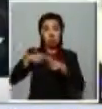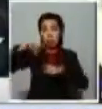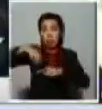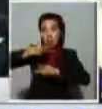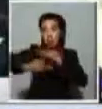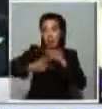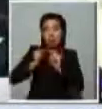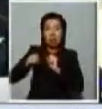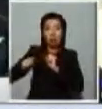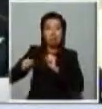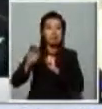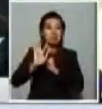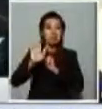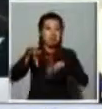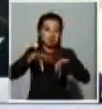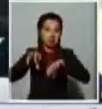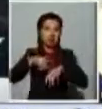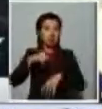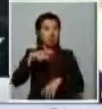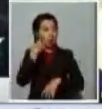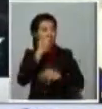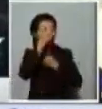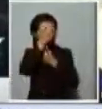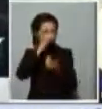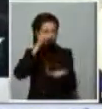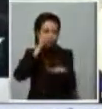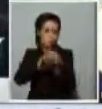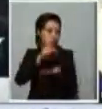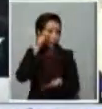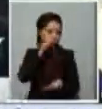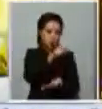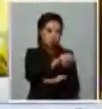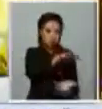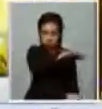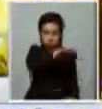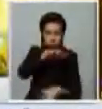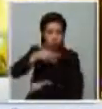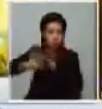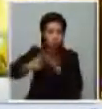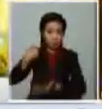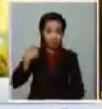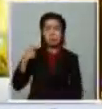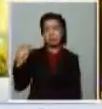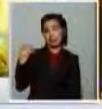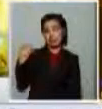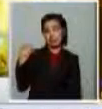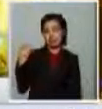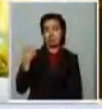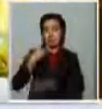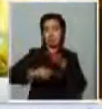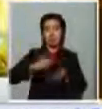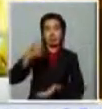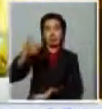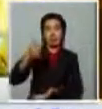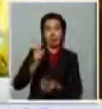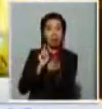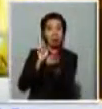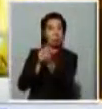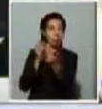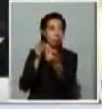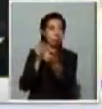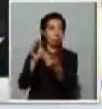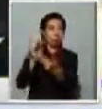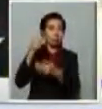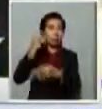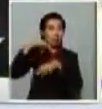ครสนใจอยากจะสั่งทั่วประเทศสั่งไปขายนี่ได้ไหมผู้ใหญ ่มีราคาส่งให้ด้วย มีราคาส่งให ้โอ ้มาหาผู้ใหญ่ชัยวัฒน์ได้นะ เ